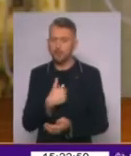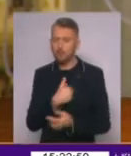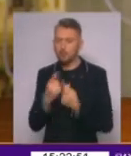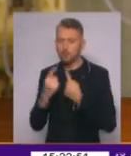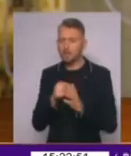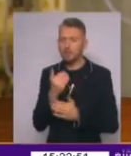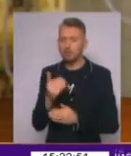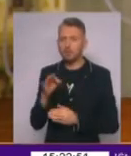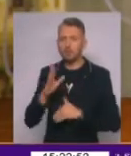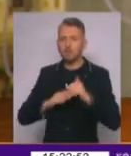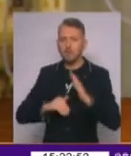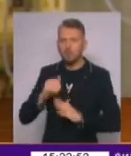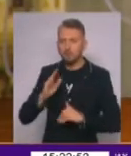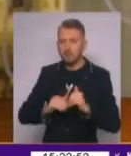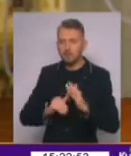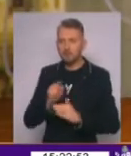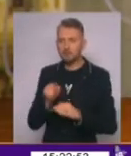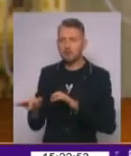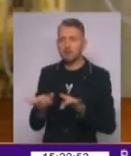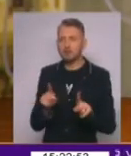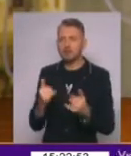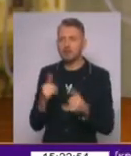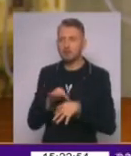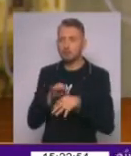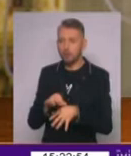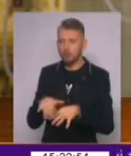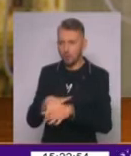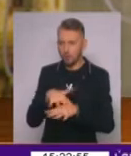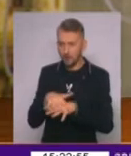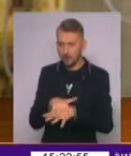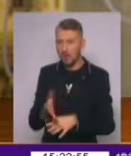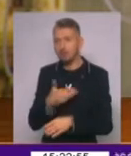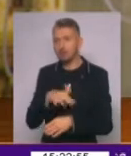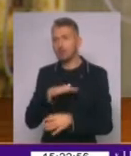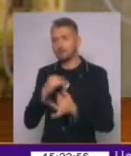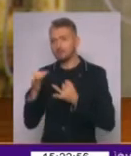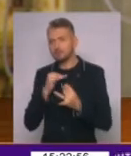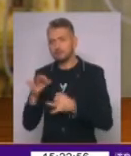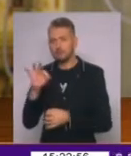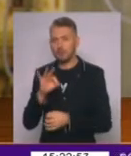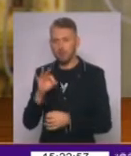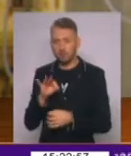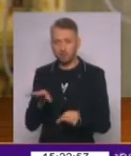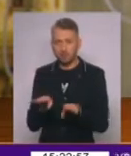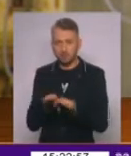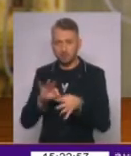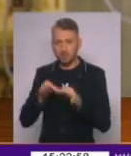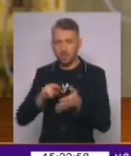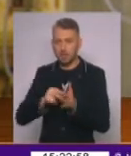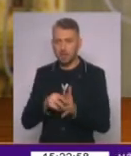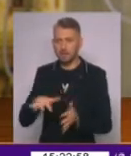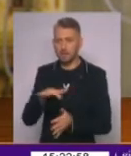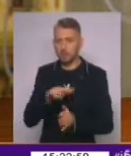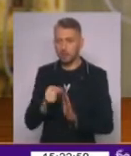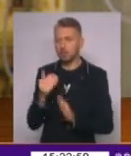про практичність дійсно тих дій, які зараз проводить громадськість. Ми вже спілкувалися з приводу подібного детального плану території з